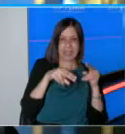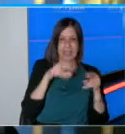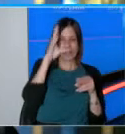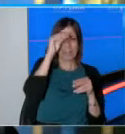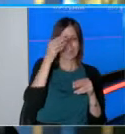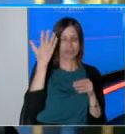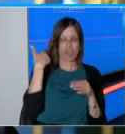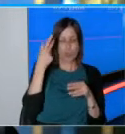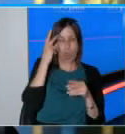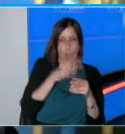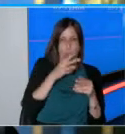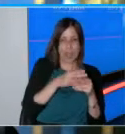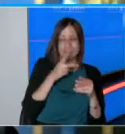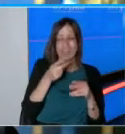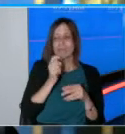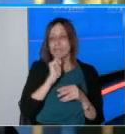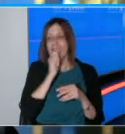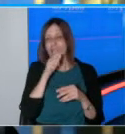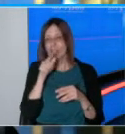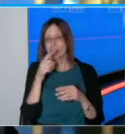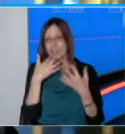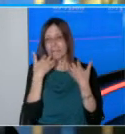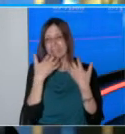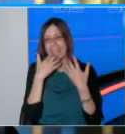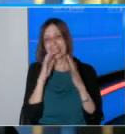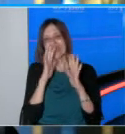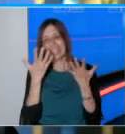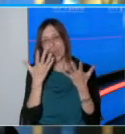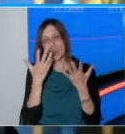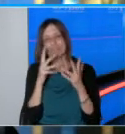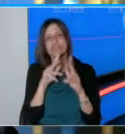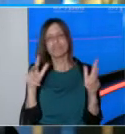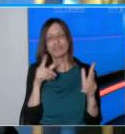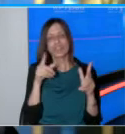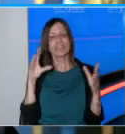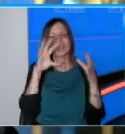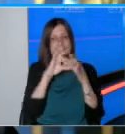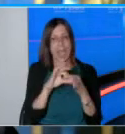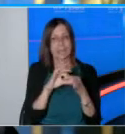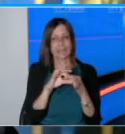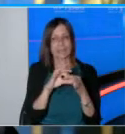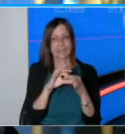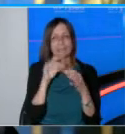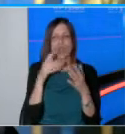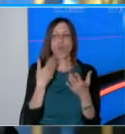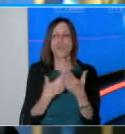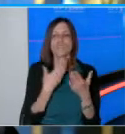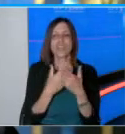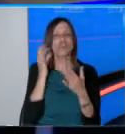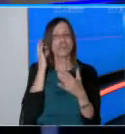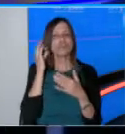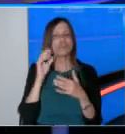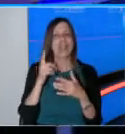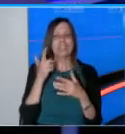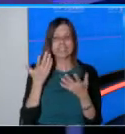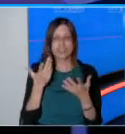ואת ברעיון איתך מתארת כאילו סקשן שמאוד התחברתי אליו, לעובדה שנשים לסביות, ואני